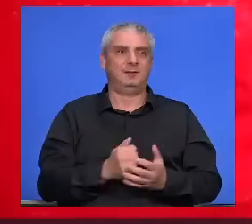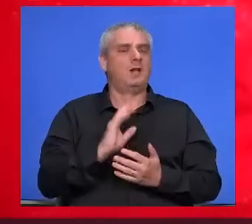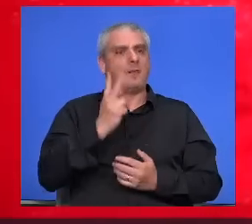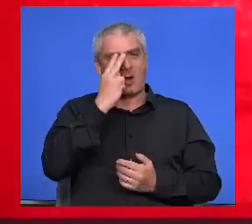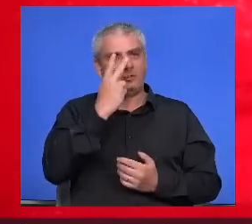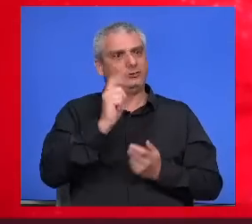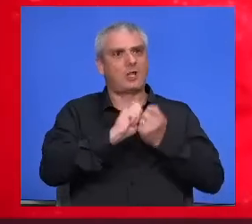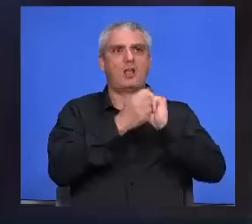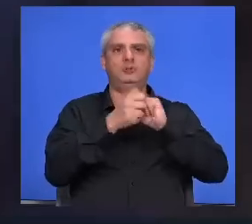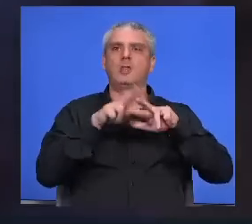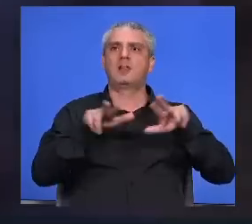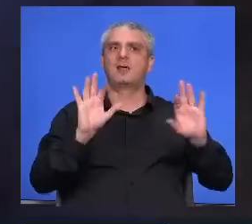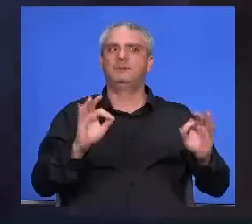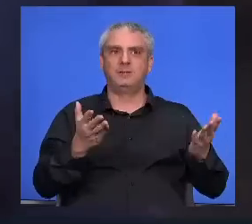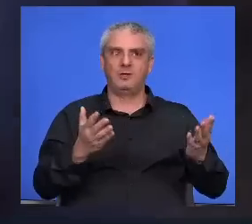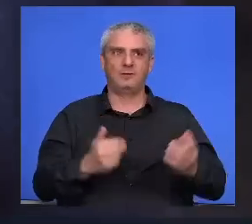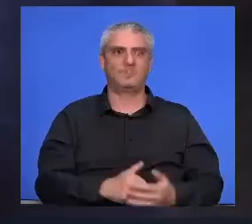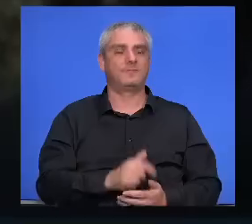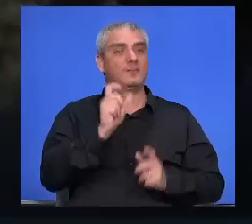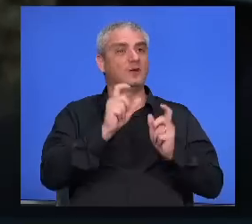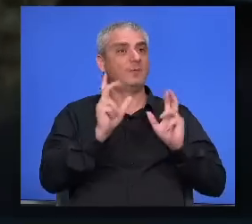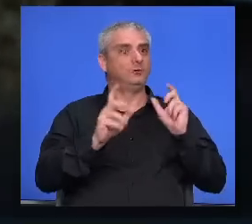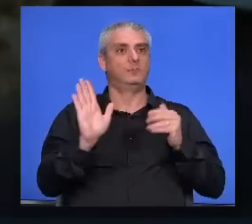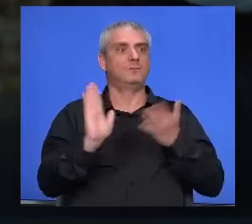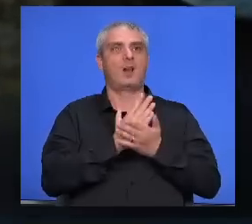לנסות לשנות את המציאות?